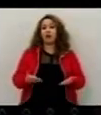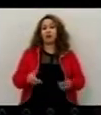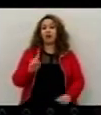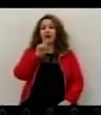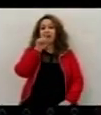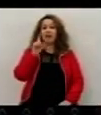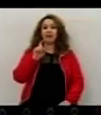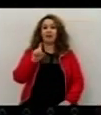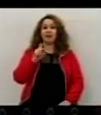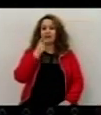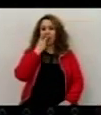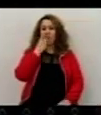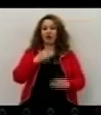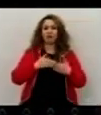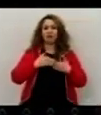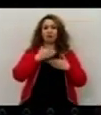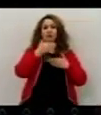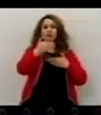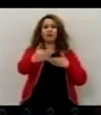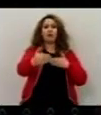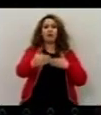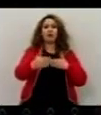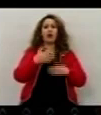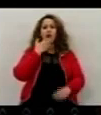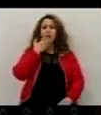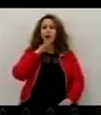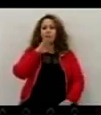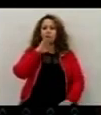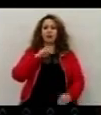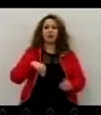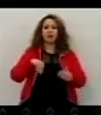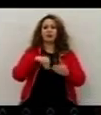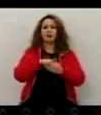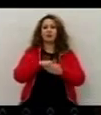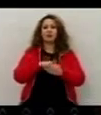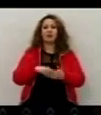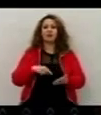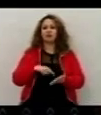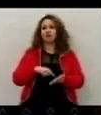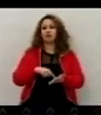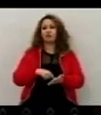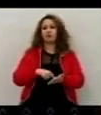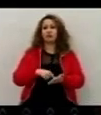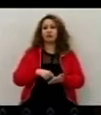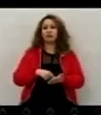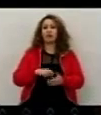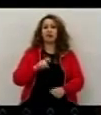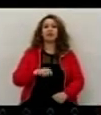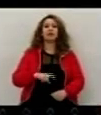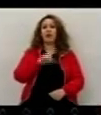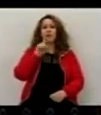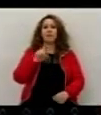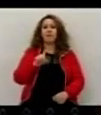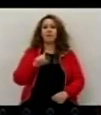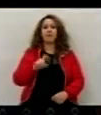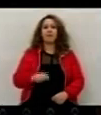بناء على نظرة مستقبلية، والحمد لله أنها تدخل ضمن الالتزامات المطروحة.